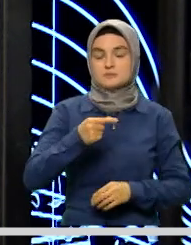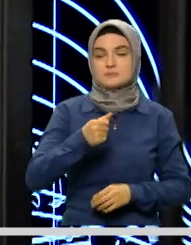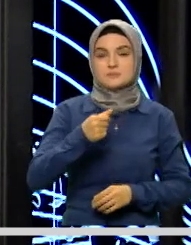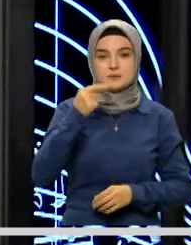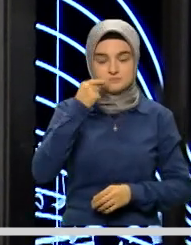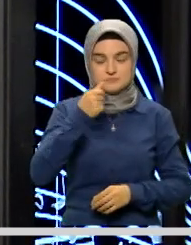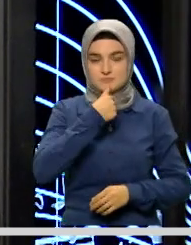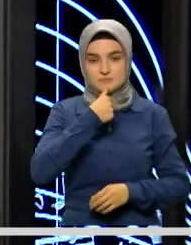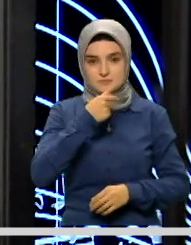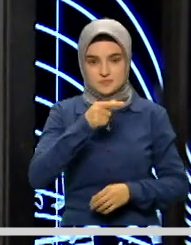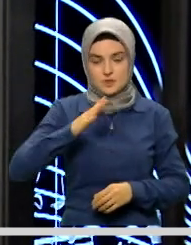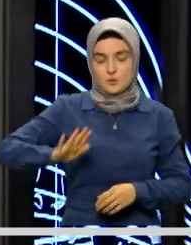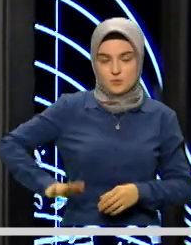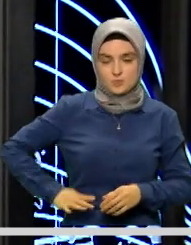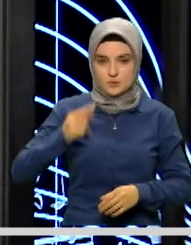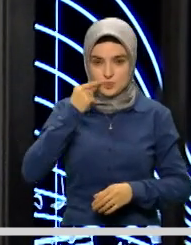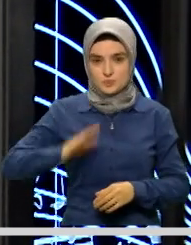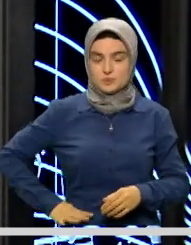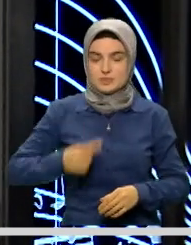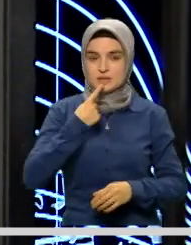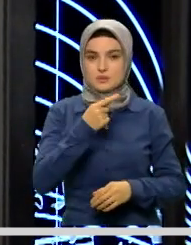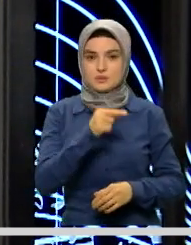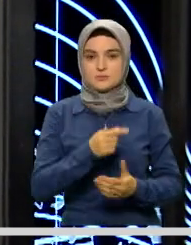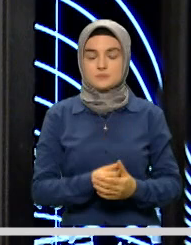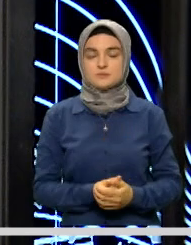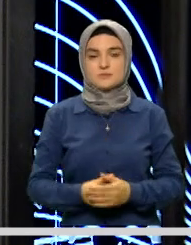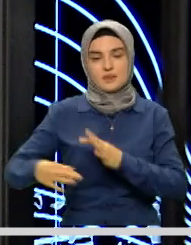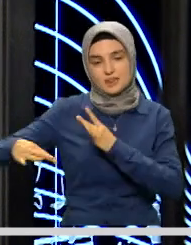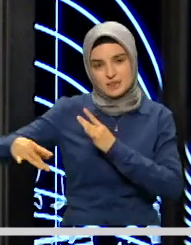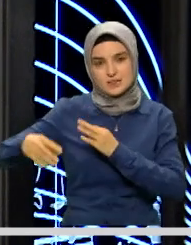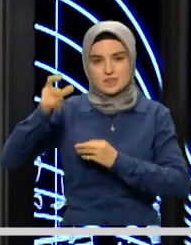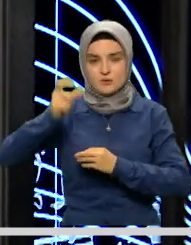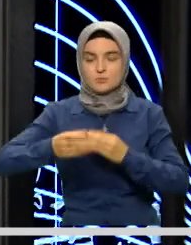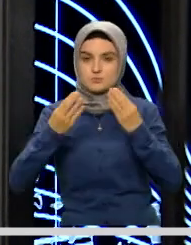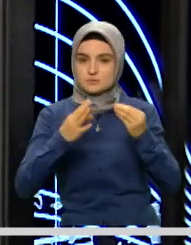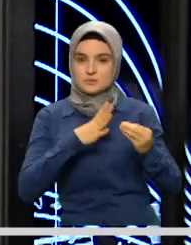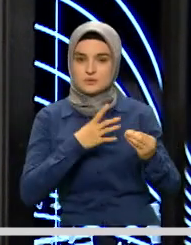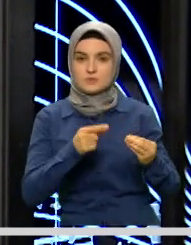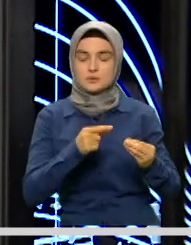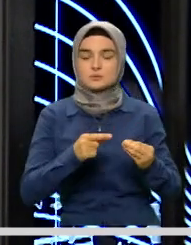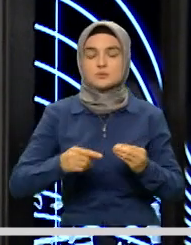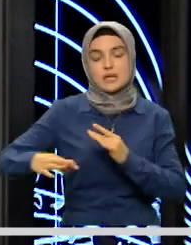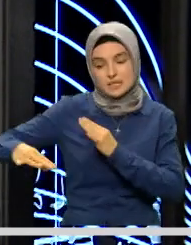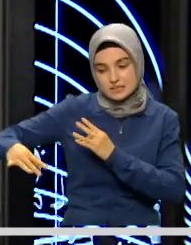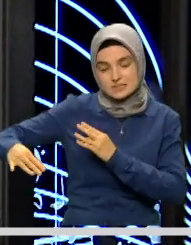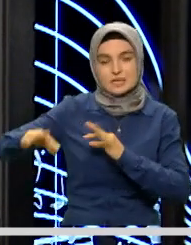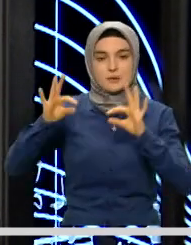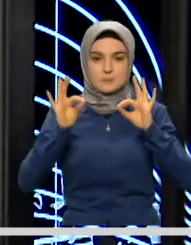neyzendi. Maşallah. Biz çok ufak yaşlarda musikiye başladık. Aynı zamanda neye başladım ben?